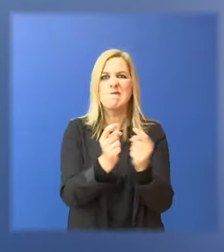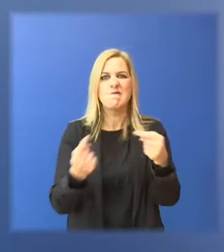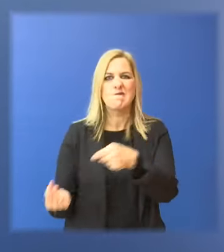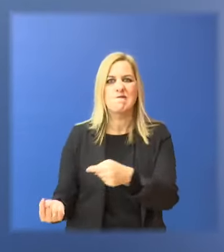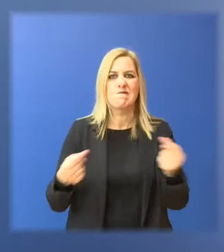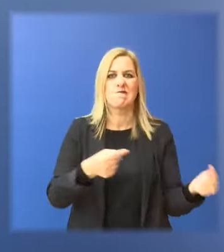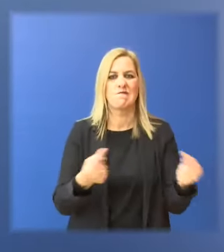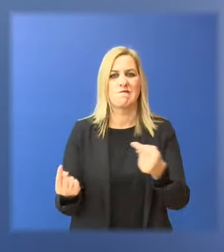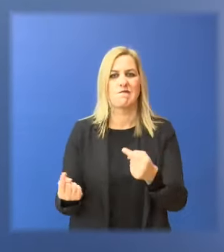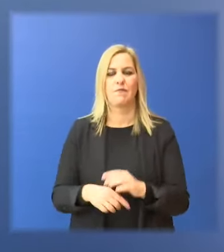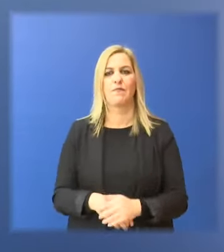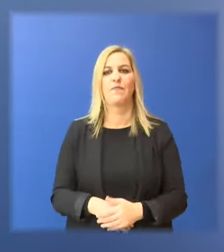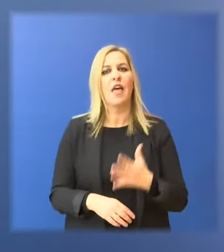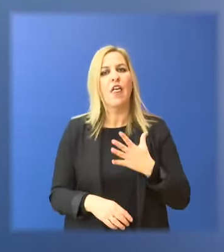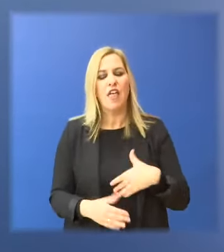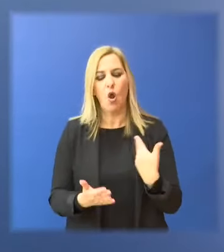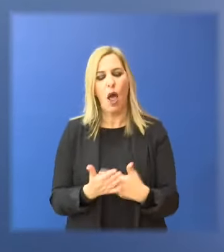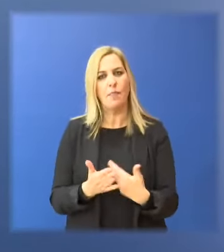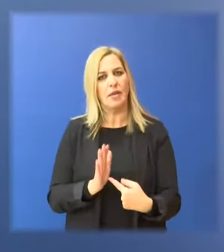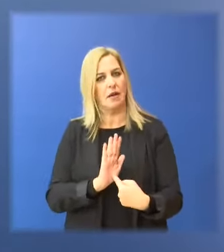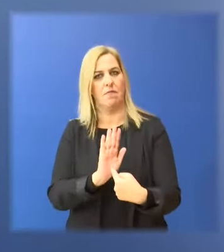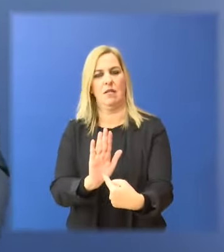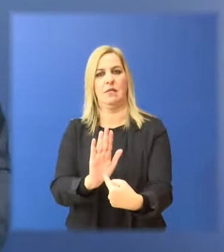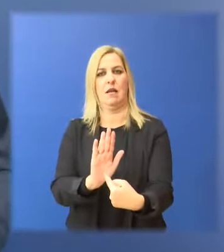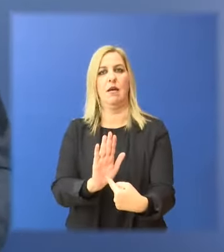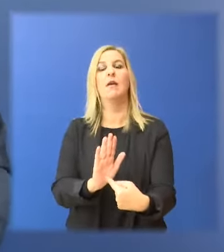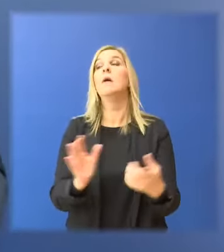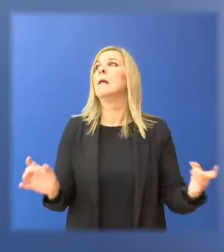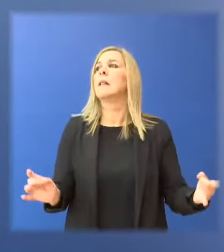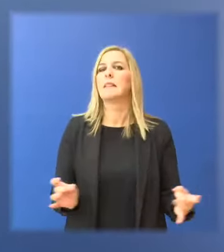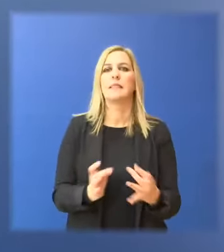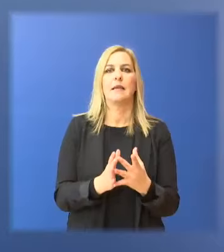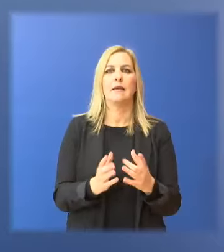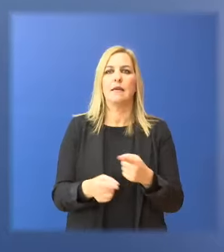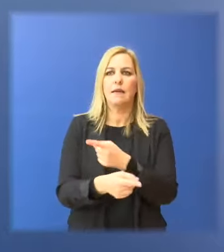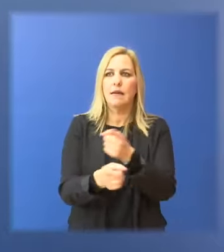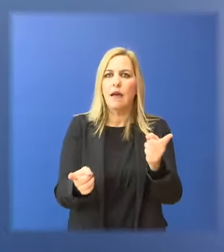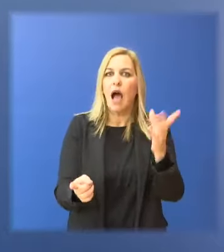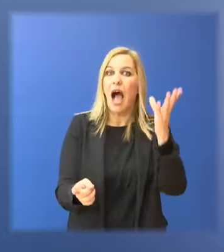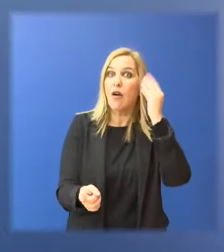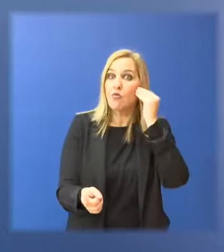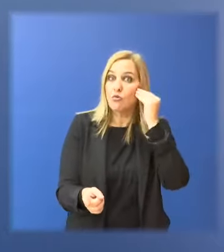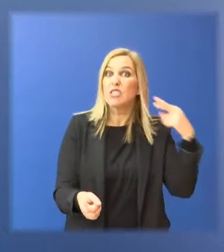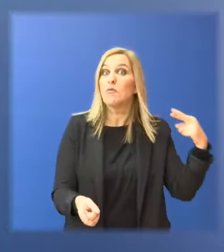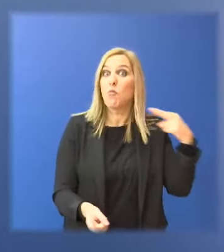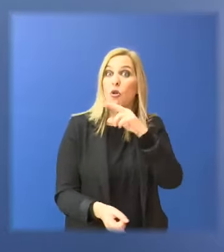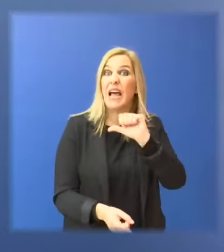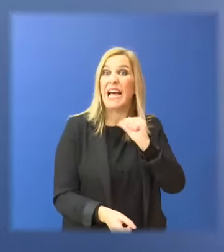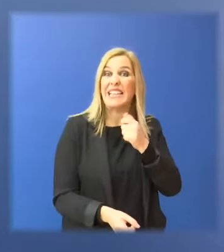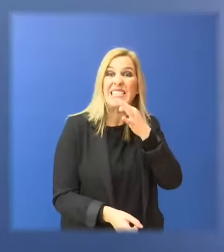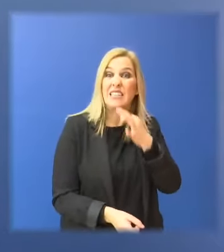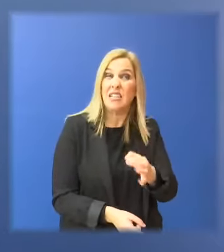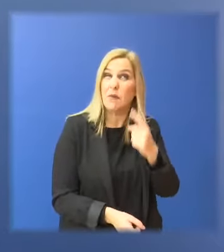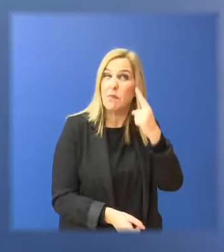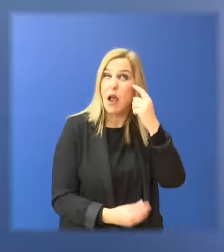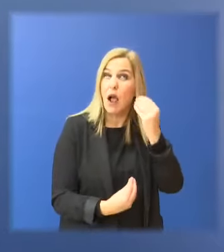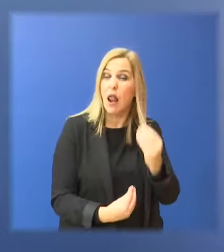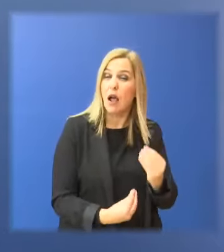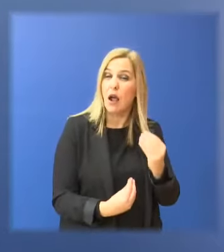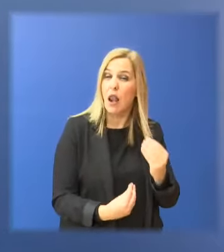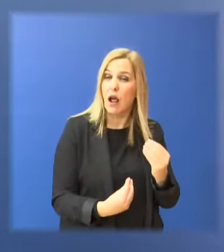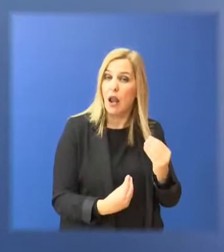να εκθέσουμε το σύνολο των επιχειρημάτων μας. Αν κανείς ακούσει όλα όσα υπόθηκαν χθες από τον Πρωθυπουργό και στη συνέχεια το σύνολο